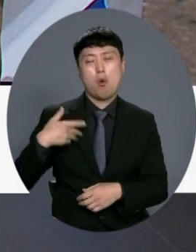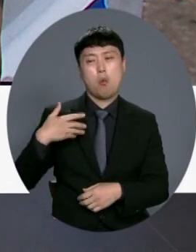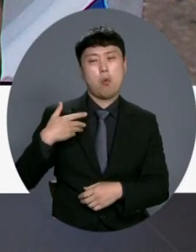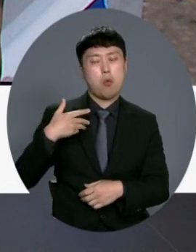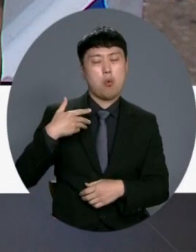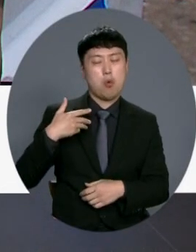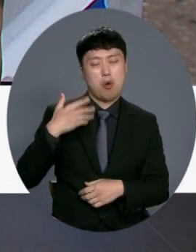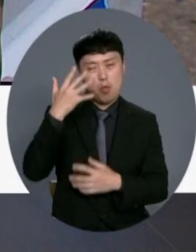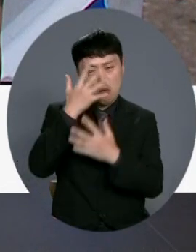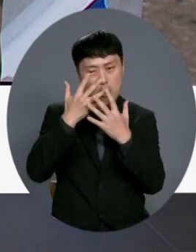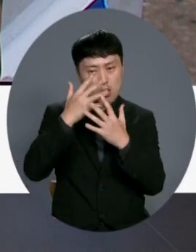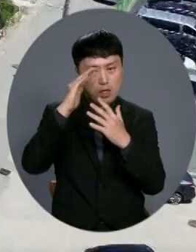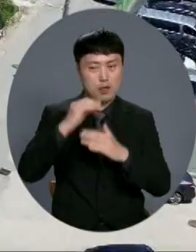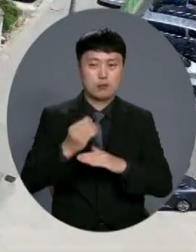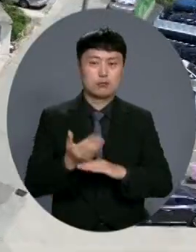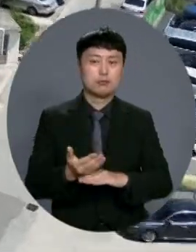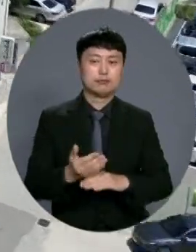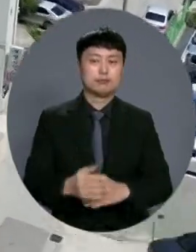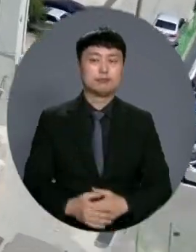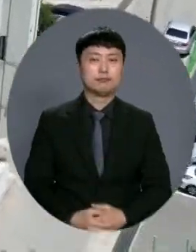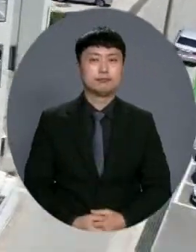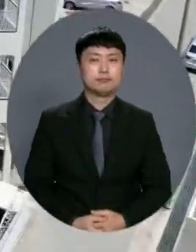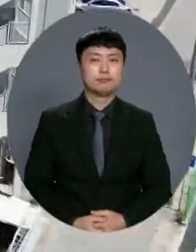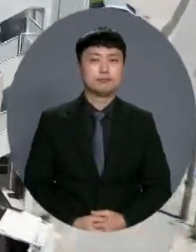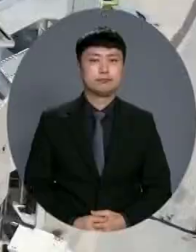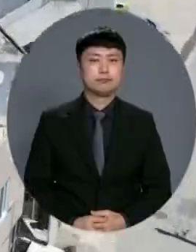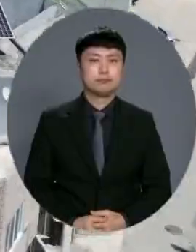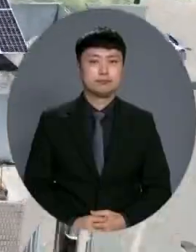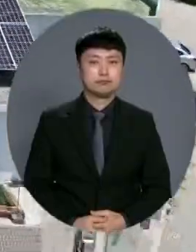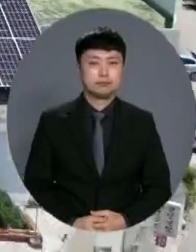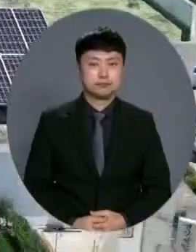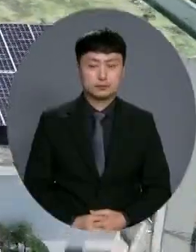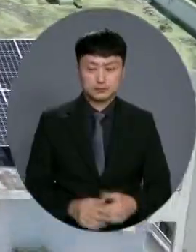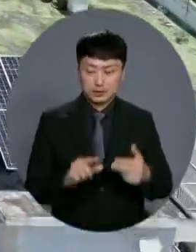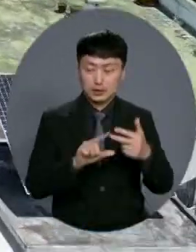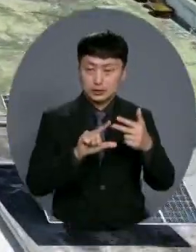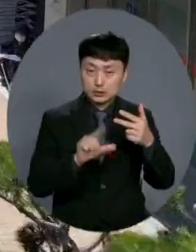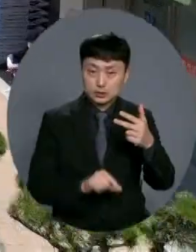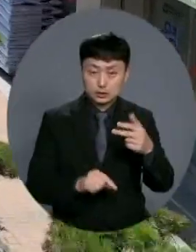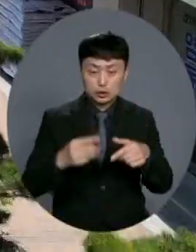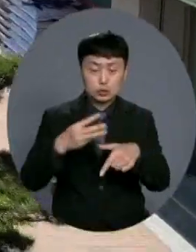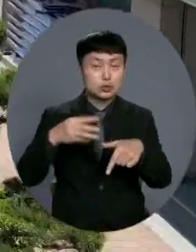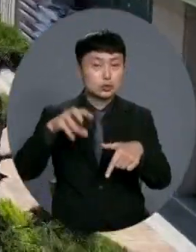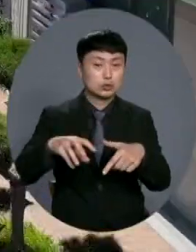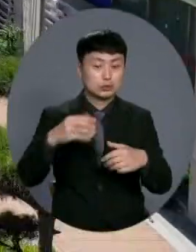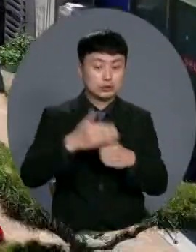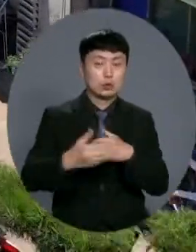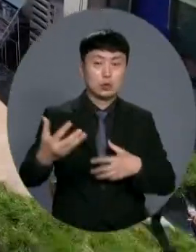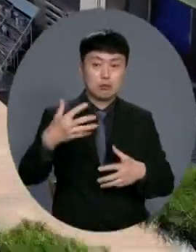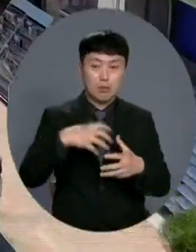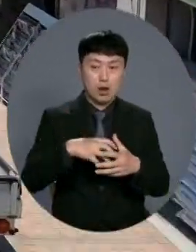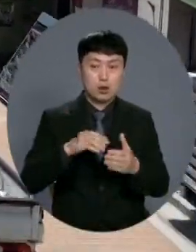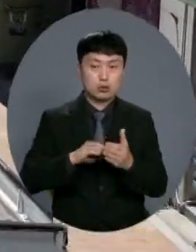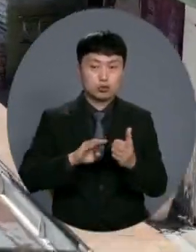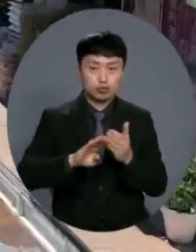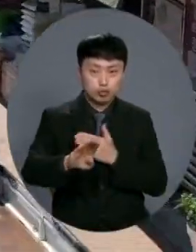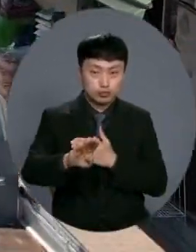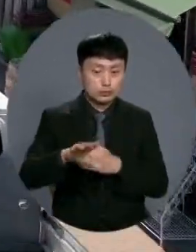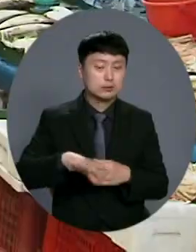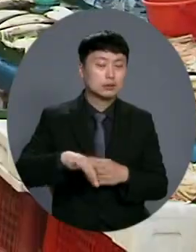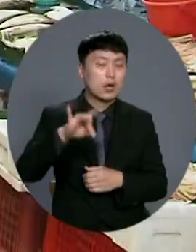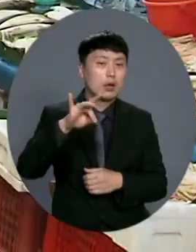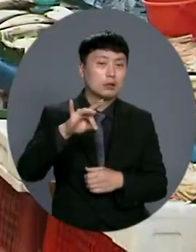권윤수 기자입니다 지난 7월 군위군이 대구시 편입되고 나서 원